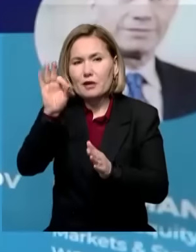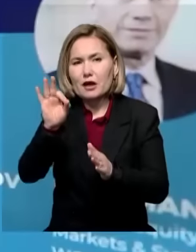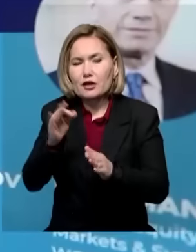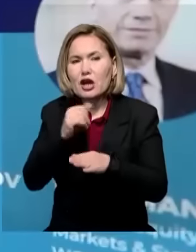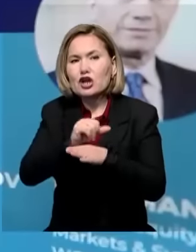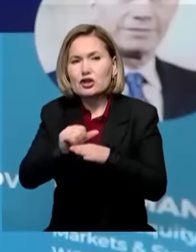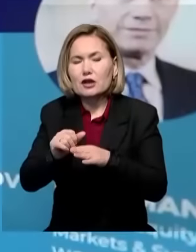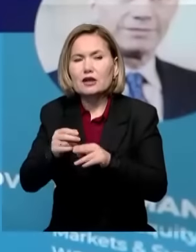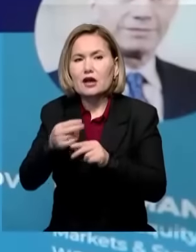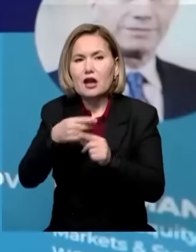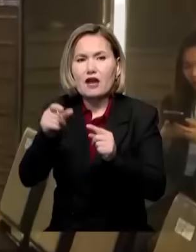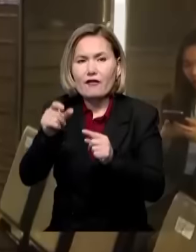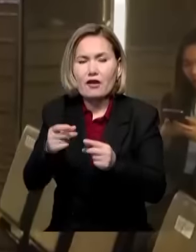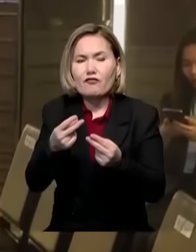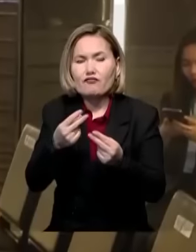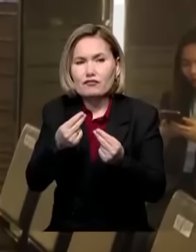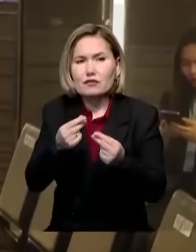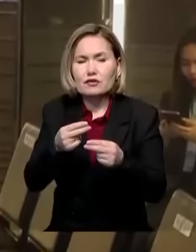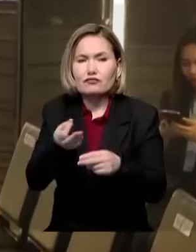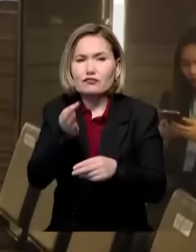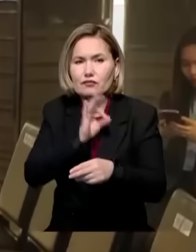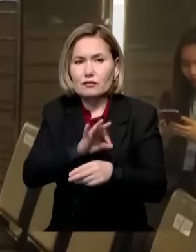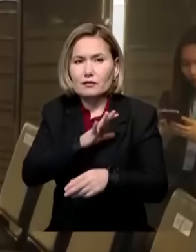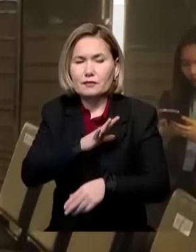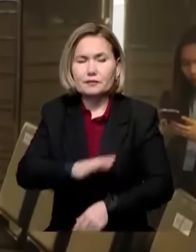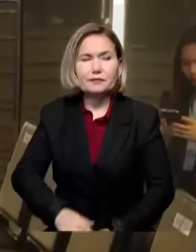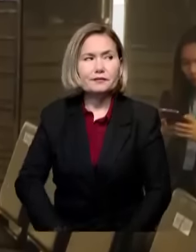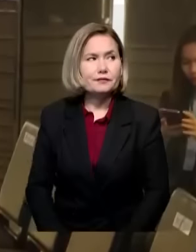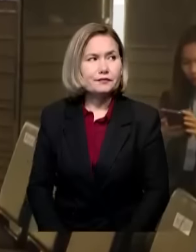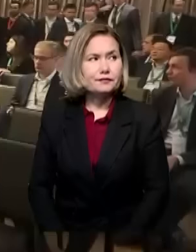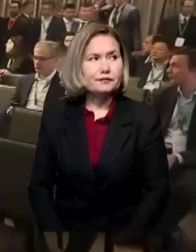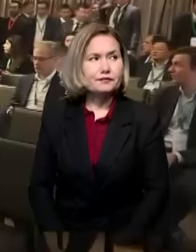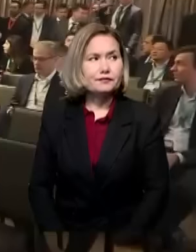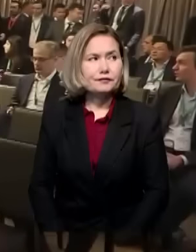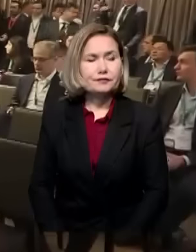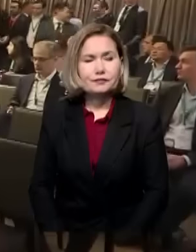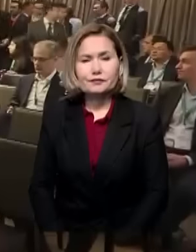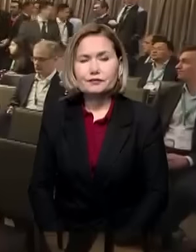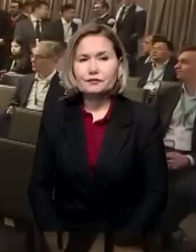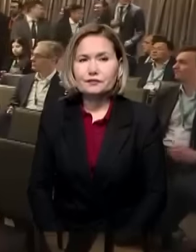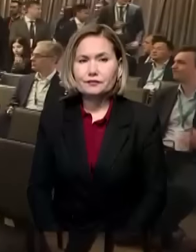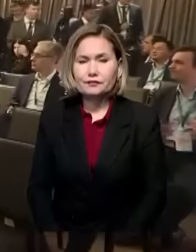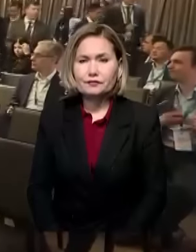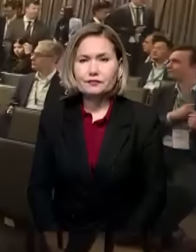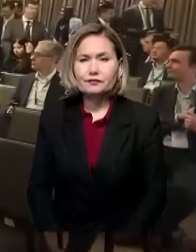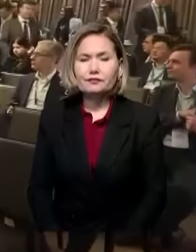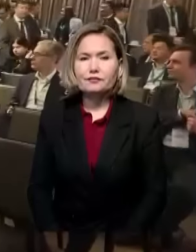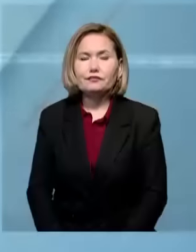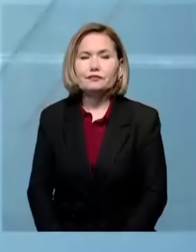шетелдік инвесторлар жасаған. Ғалымжан Қараманұлы, Ұлыбритания, Лондон, арнайы 24 кезет арнасы үшін.